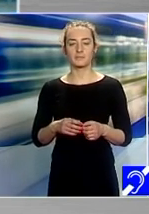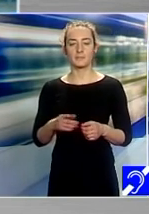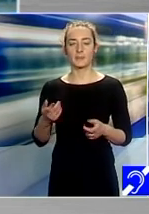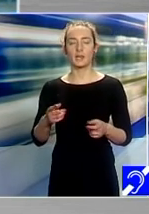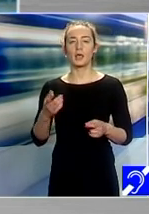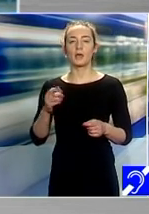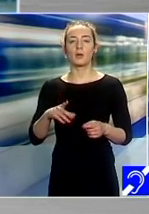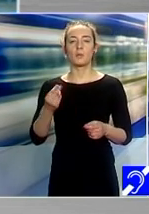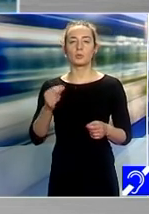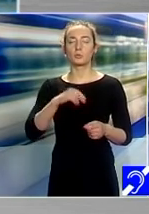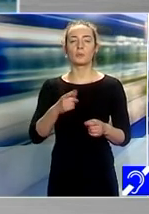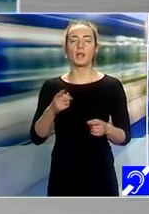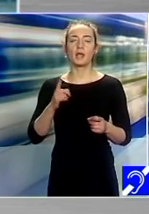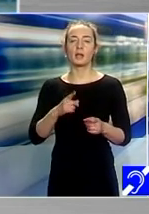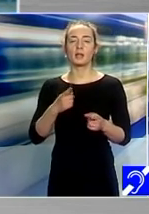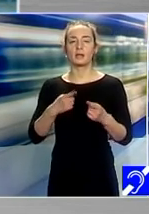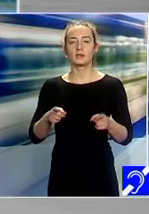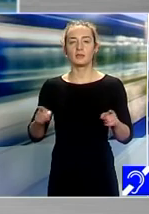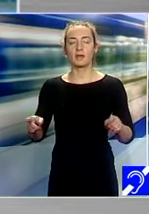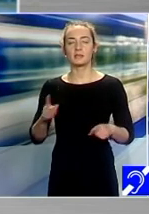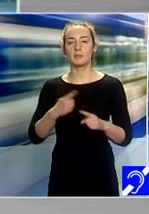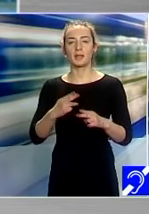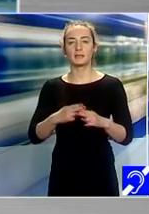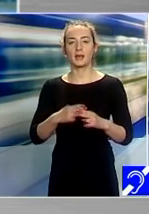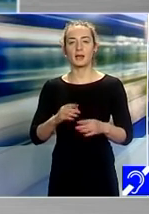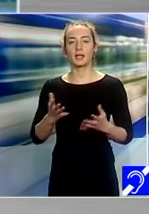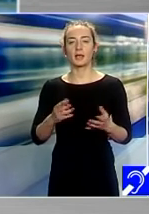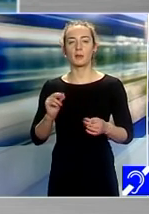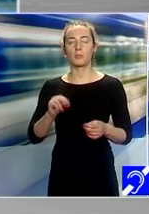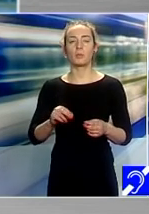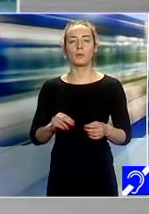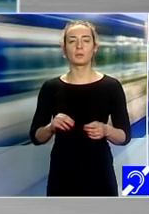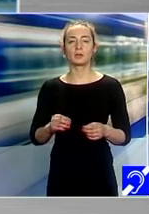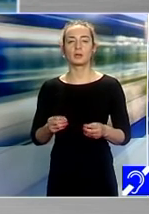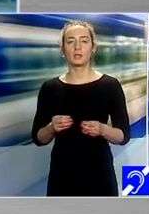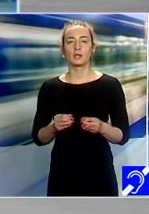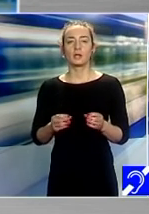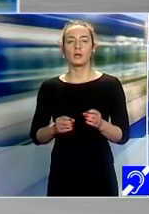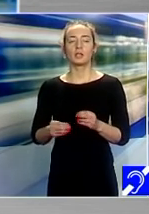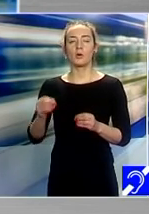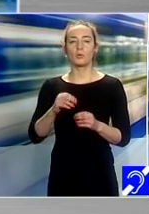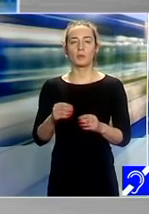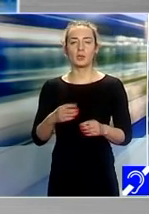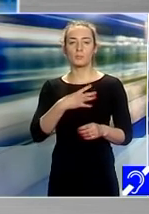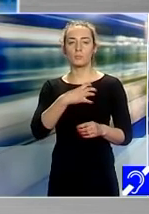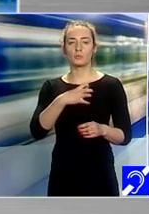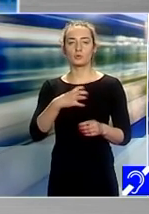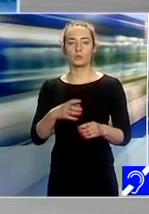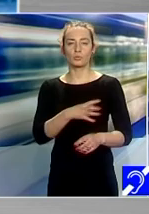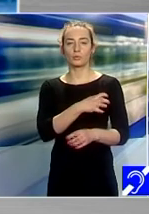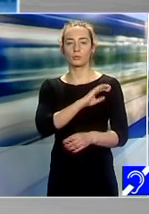anumite materiale care pot înlocui mușchiul pe care noi îl punem la ora actuală. Deci asta ar fi o economie din punct de vedere al